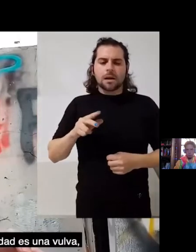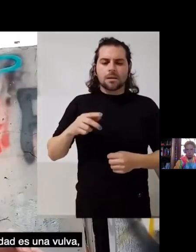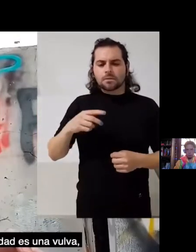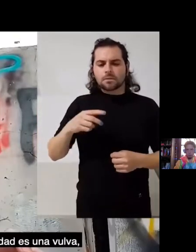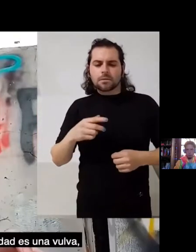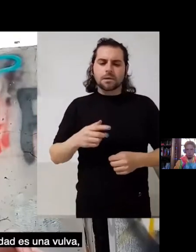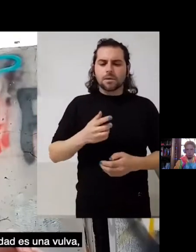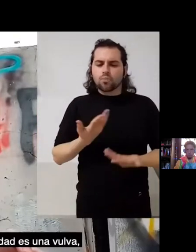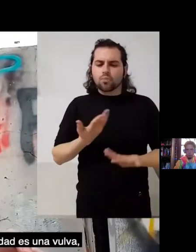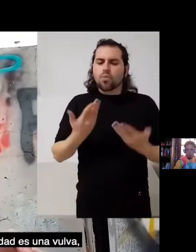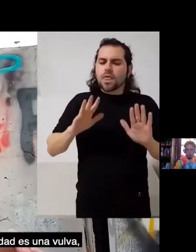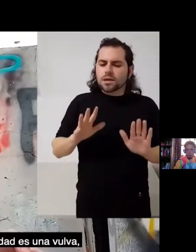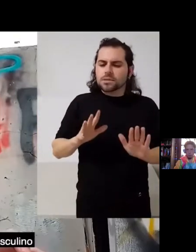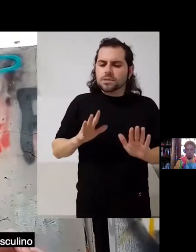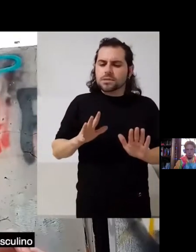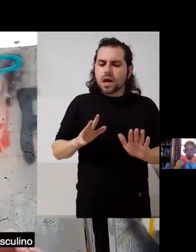rendre